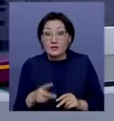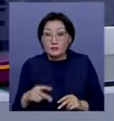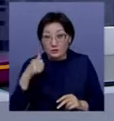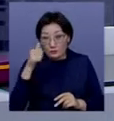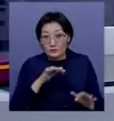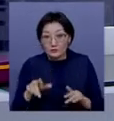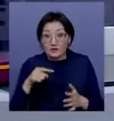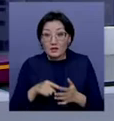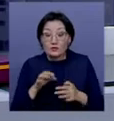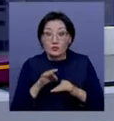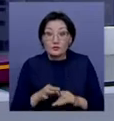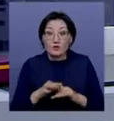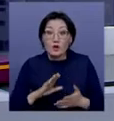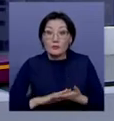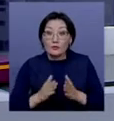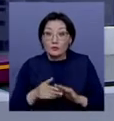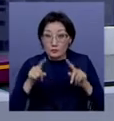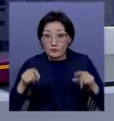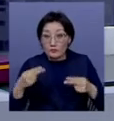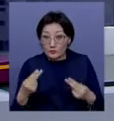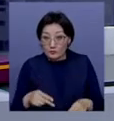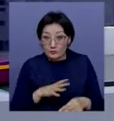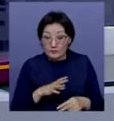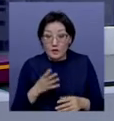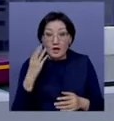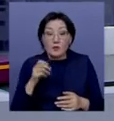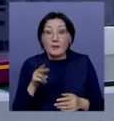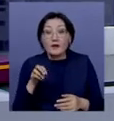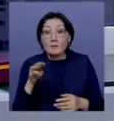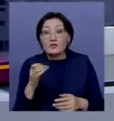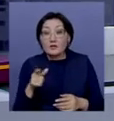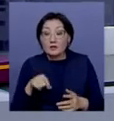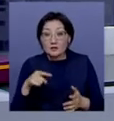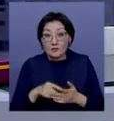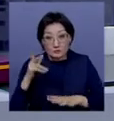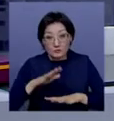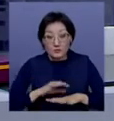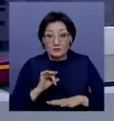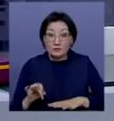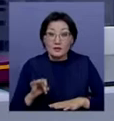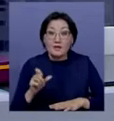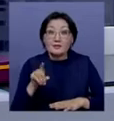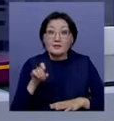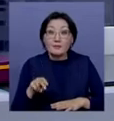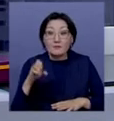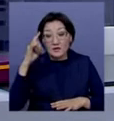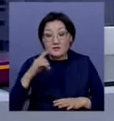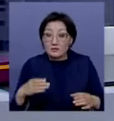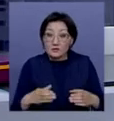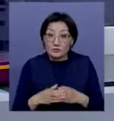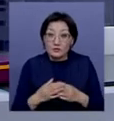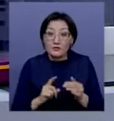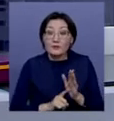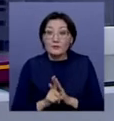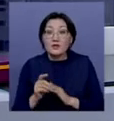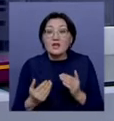шараны қалада өткізу туралы меморандумға қол қойылды. Алматы мен Қапшағай қаласының әкімдіктері және ZIP Қазақстан компаниясы қолға алған